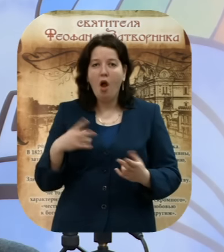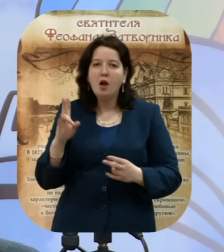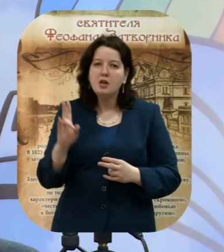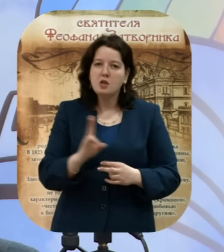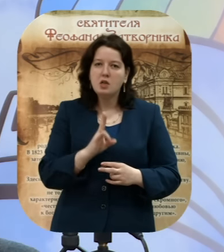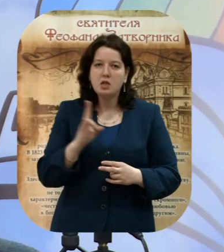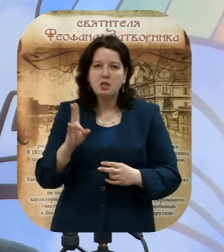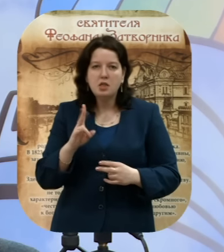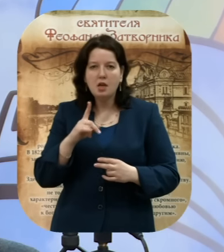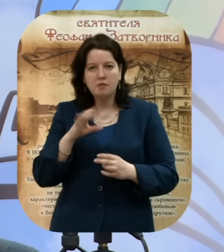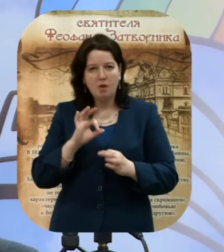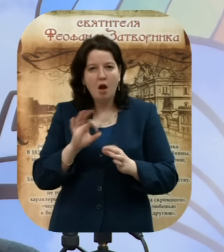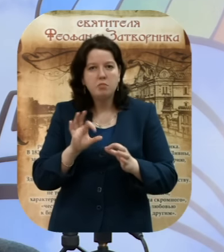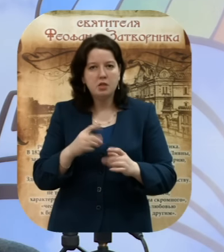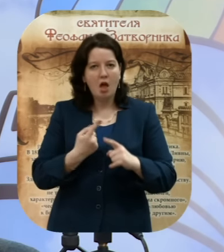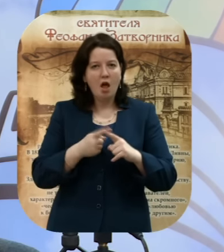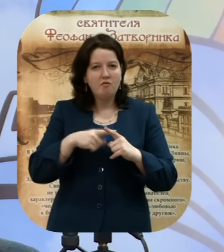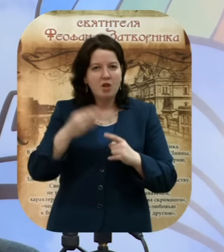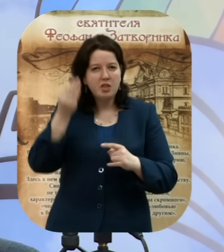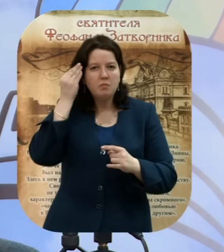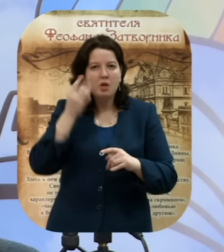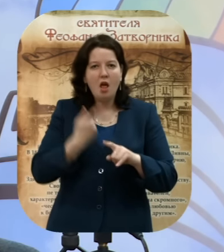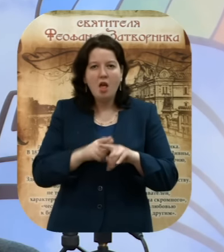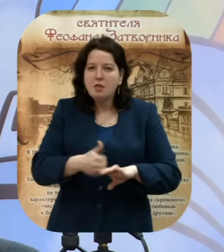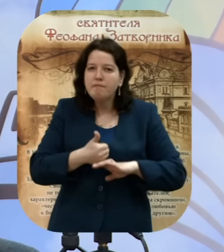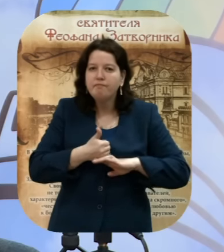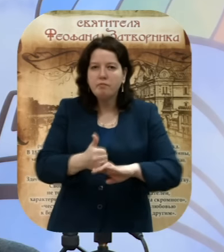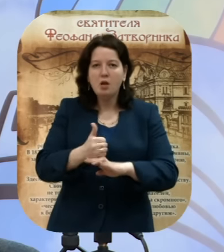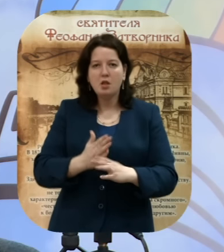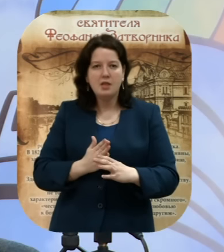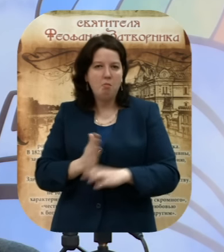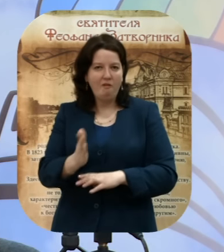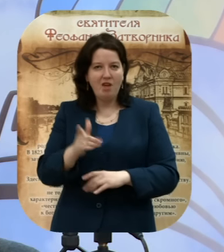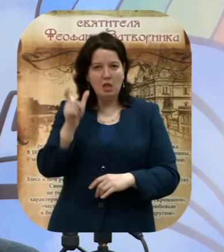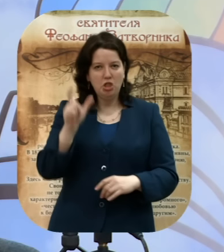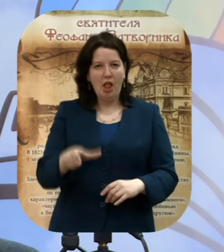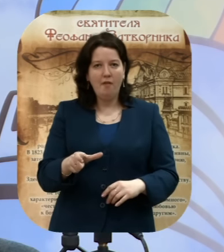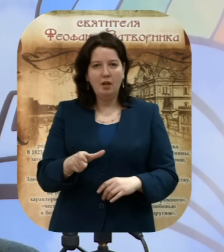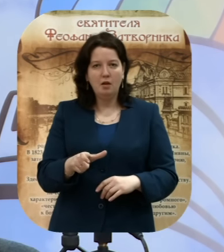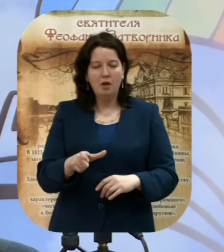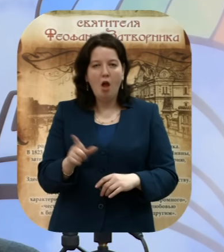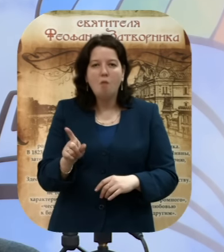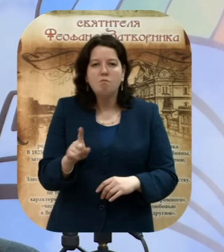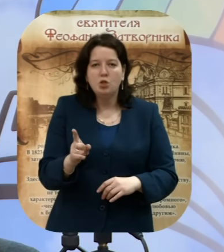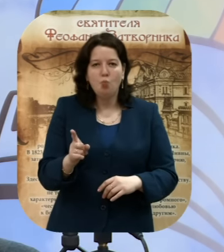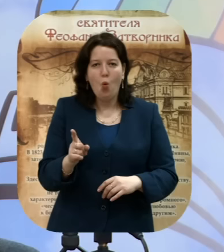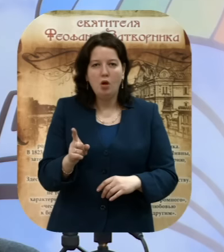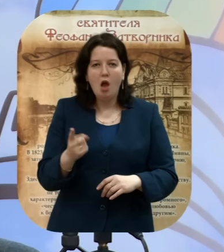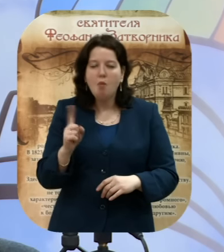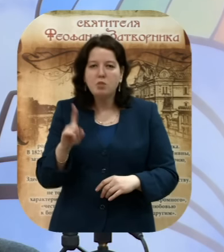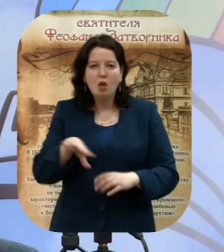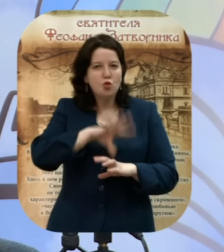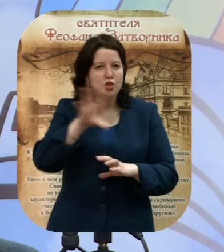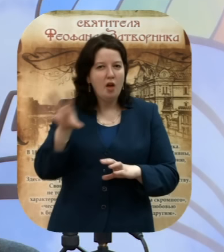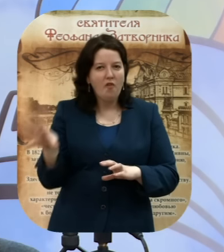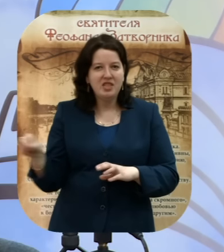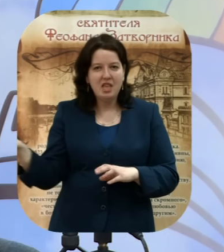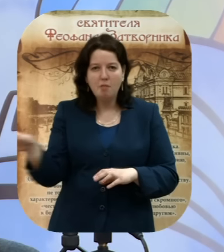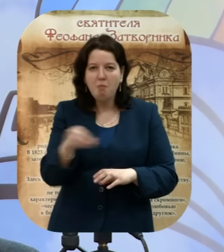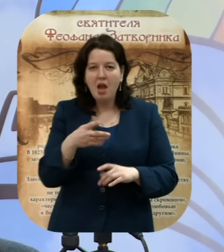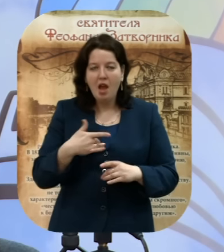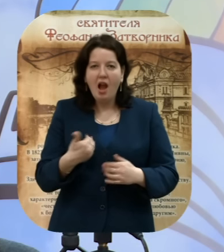этом смысл. Это центральное направление человека. Почему? Потому что все мы хотим